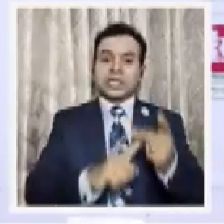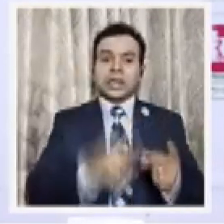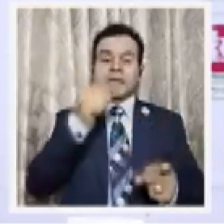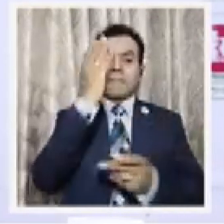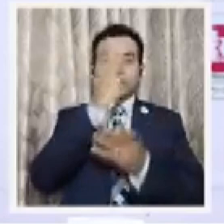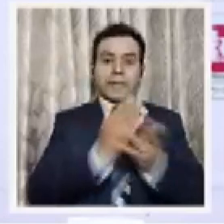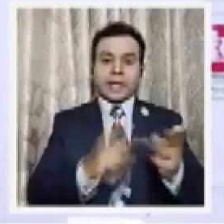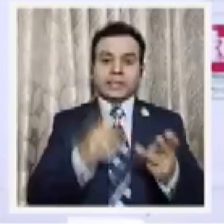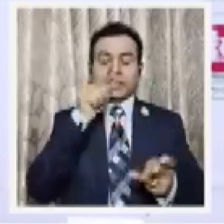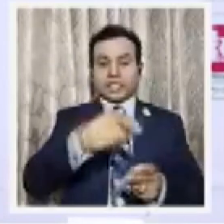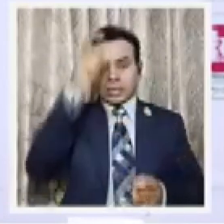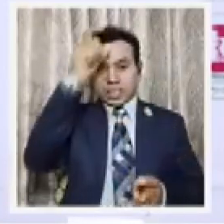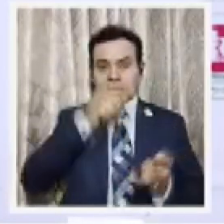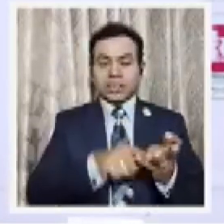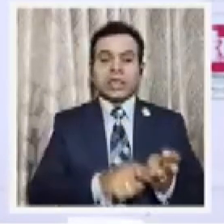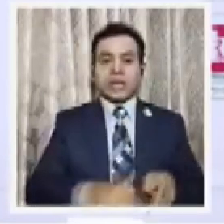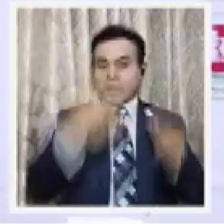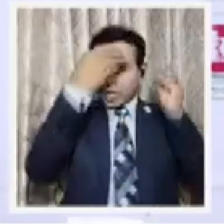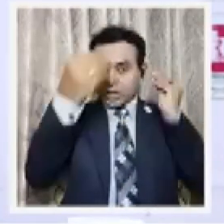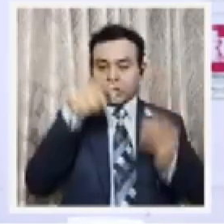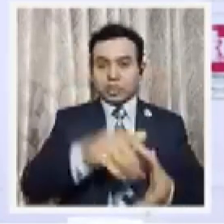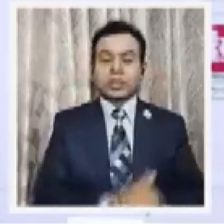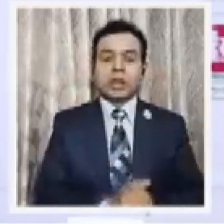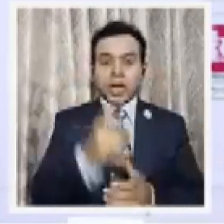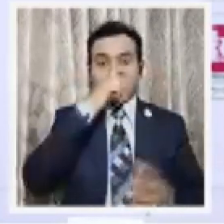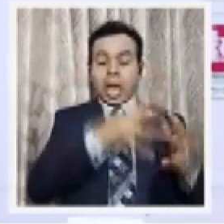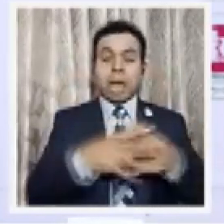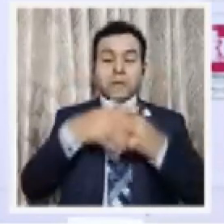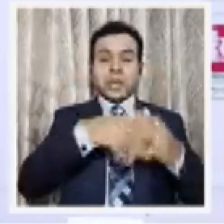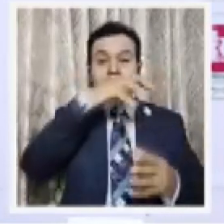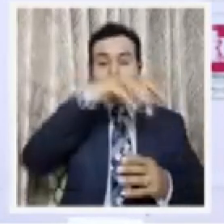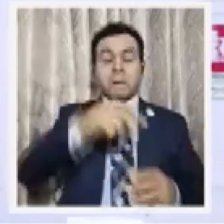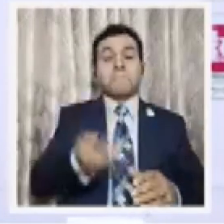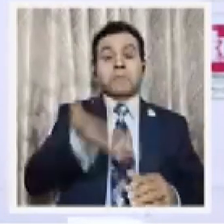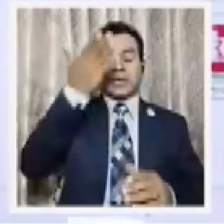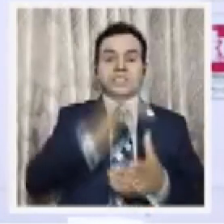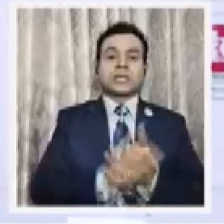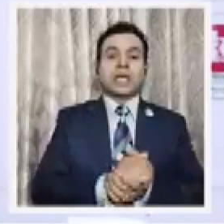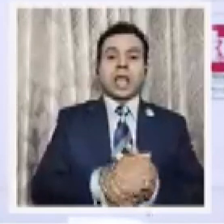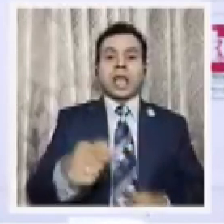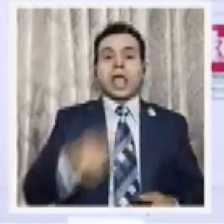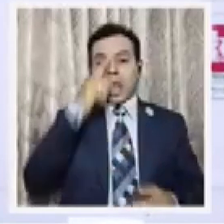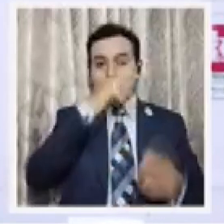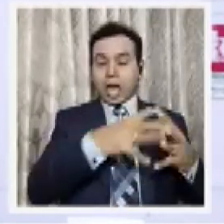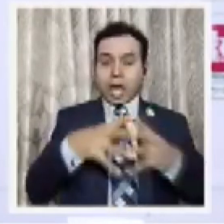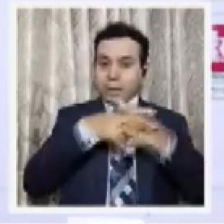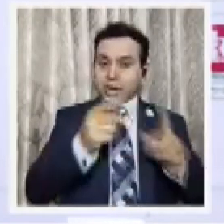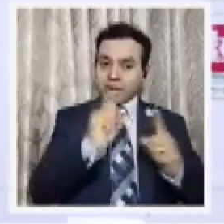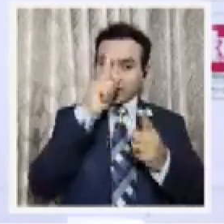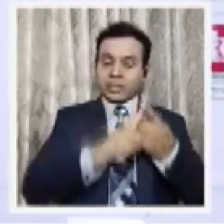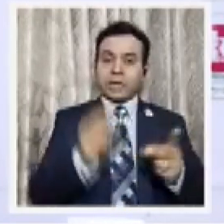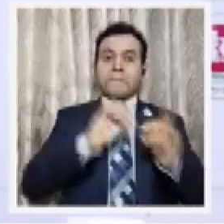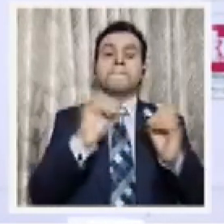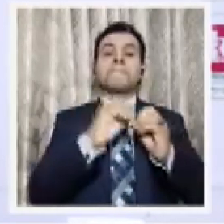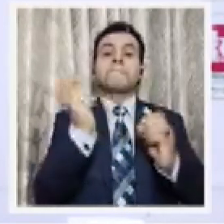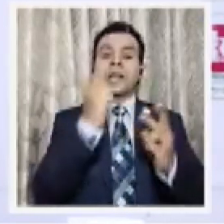মৃত্যু রিপোর্ট হয়েছে সেই দেশগুলি হল ইন্ডিয়া, ইরান, পাকিস্তান, তুর্কি এবং ইন্দোনেশিয়া। আমেরিকার যে